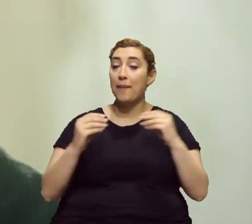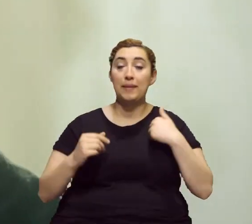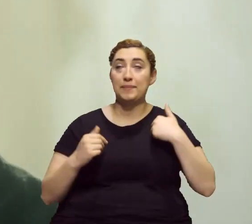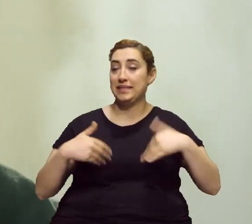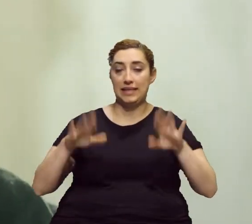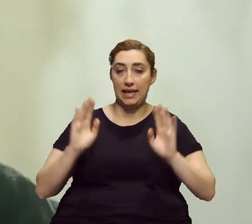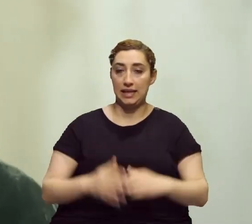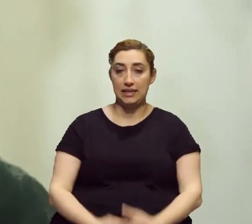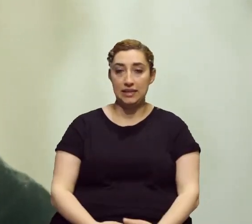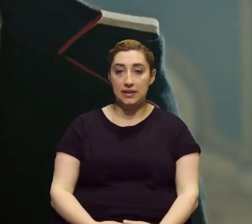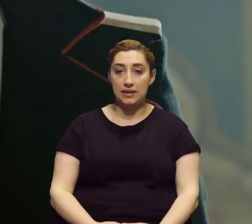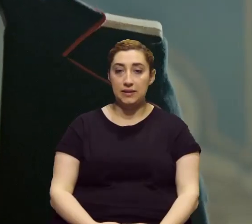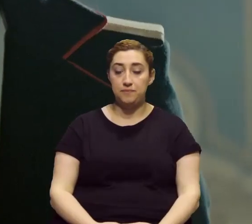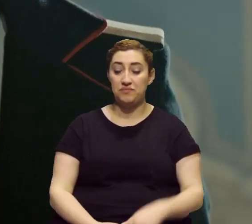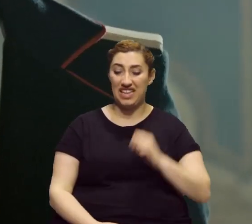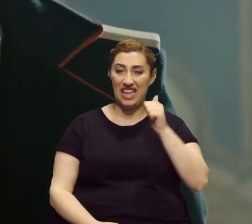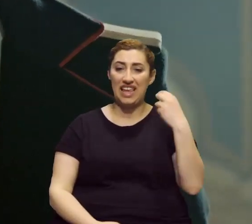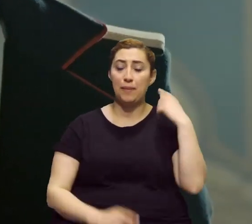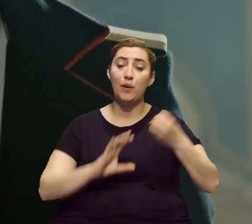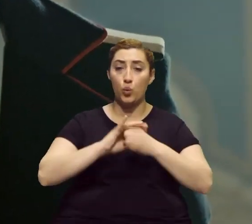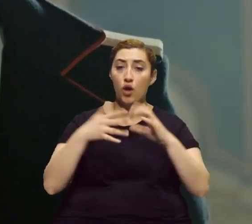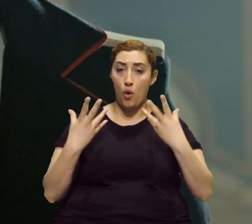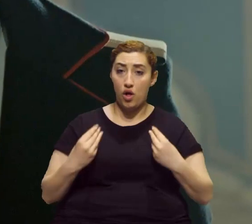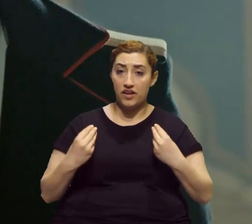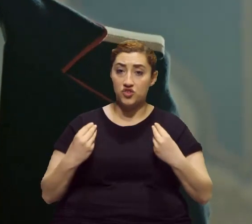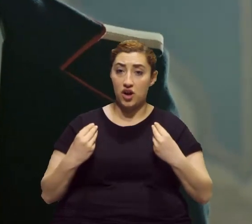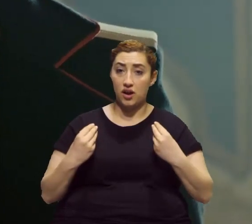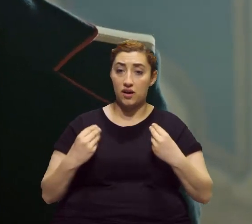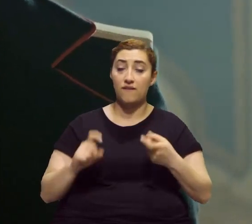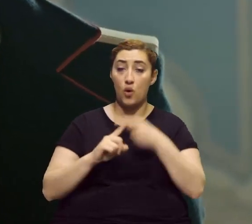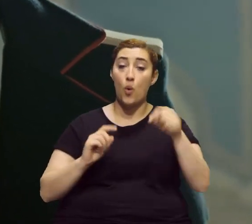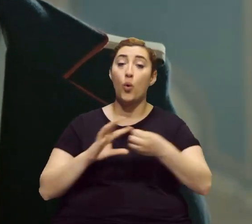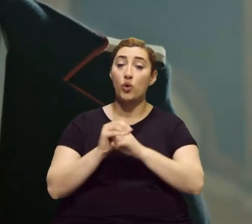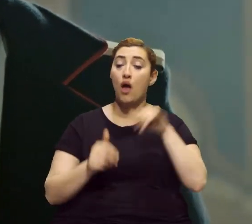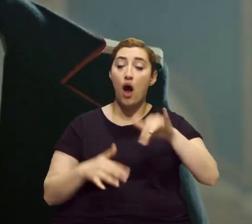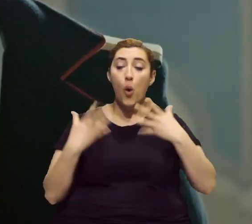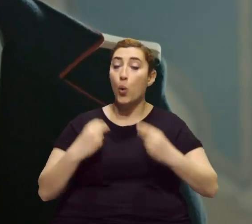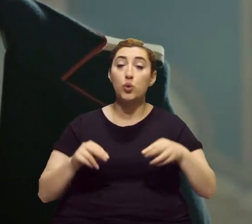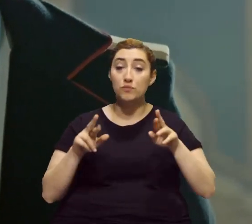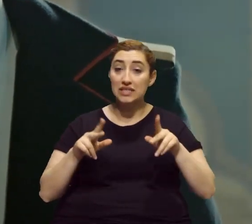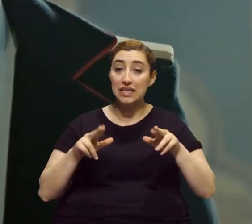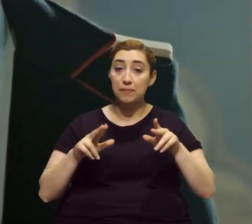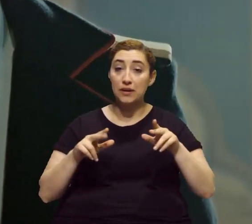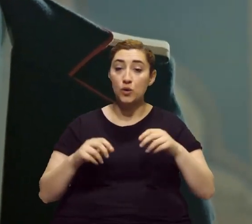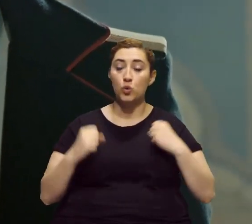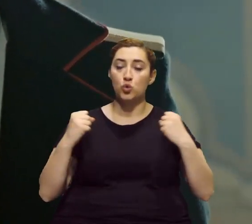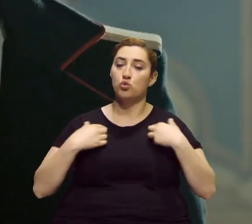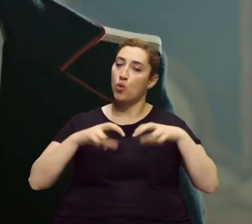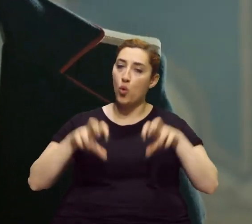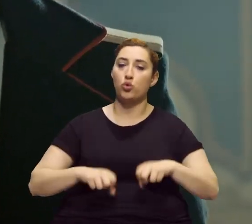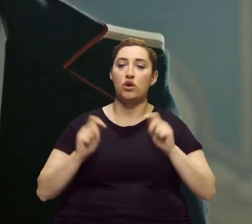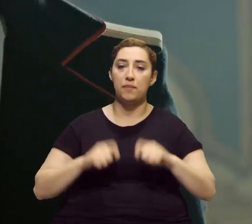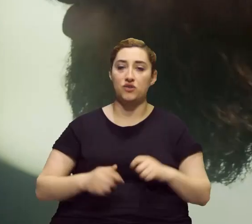biz olmayacağız. Gelecekte yeni bir dünya olacak. Ve o dünyada hak ettiğimiz gibi güçlü yerde oturacağız.